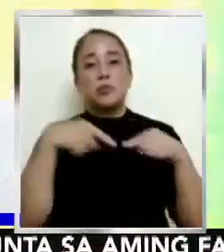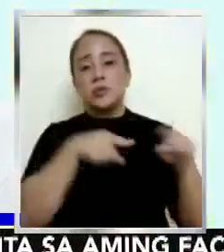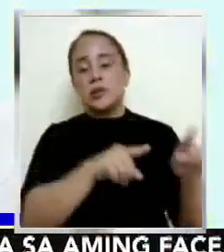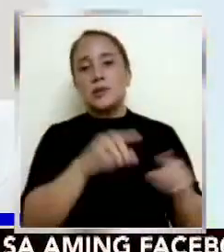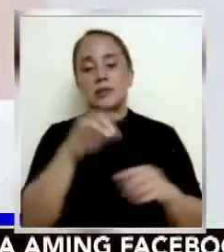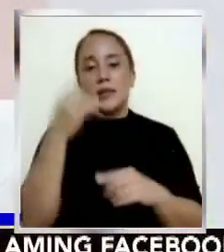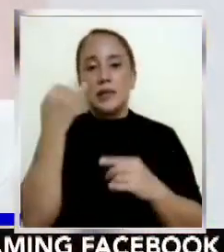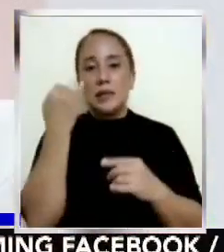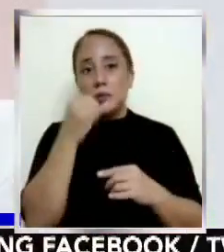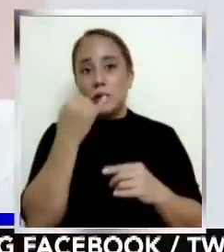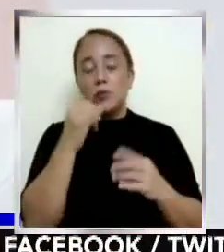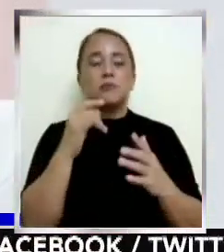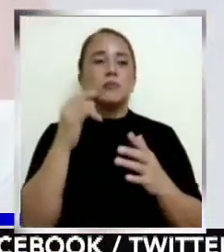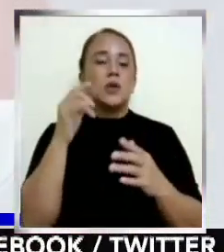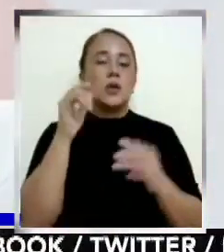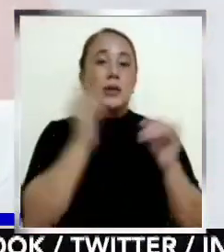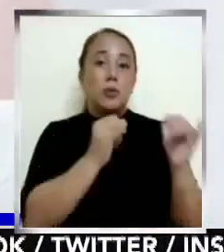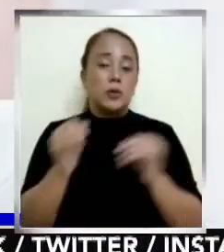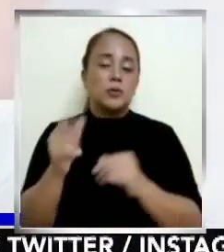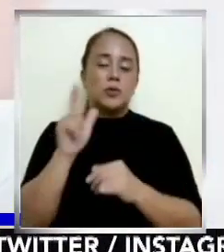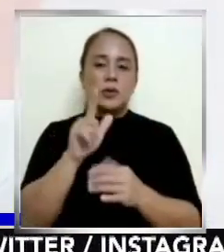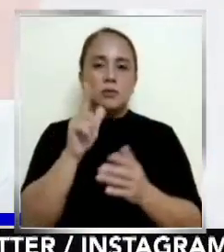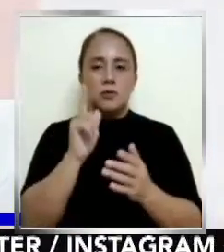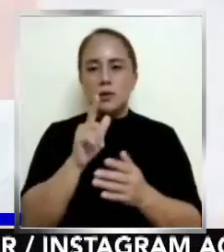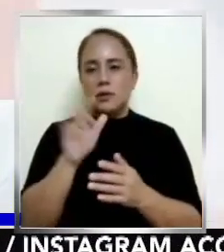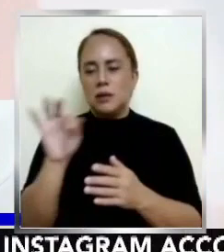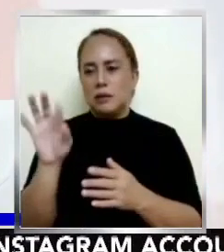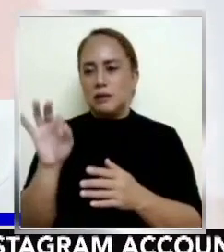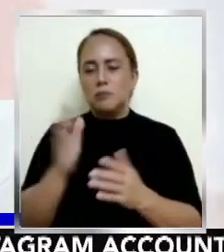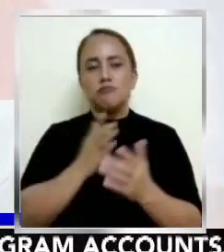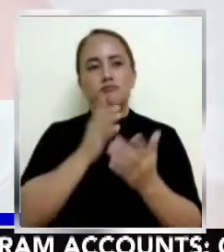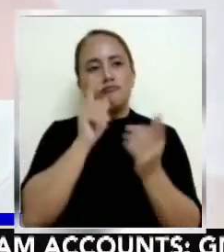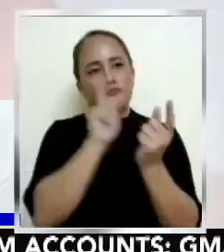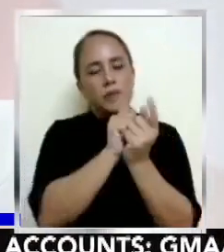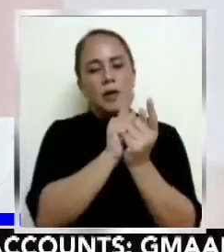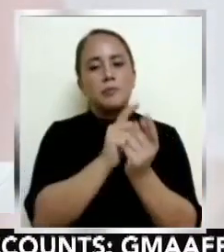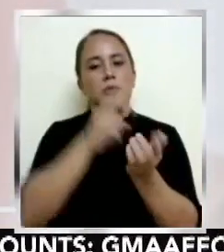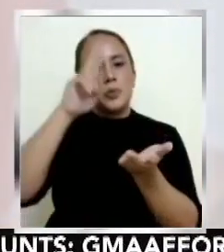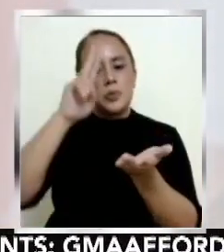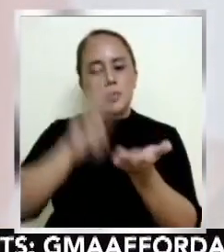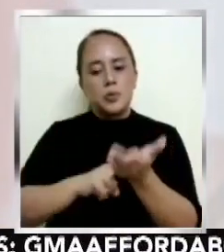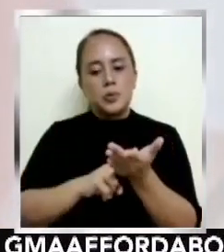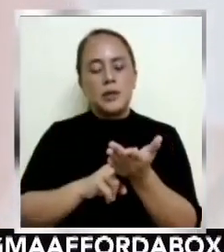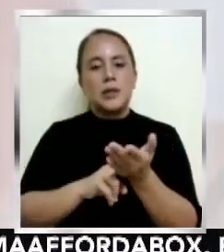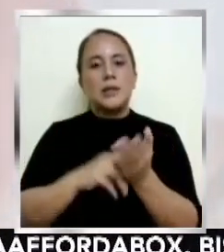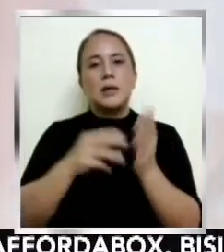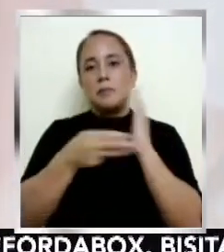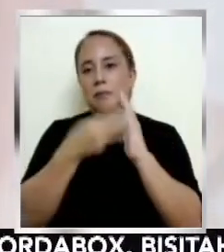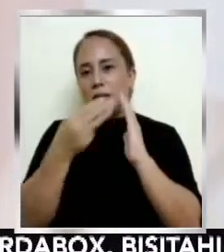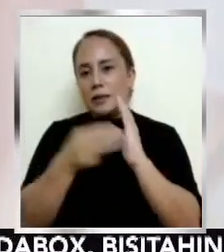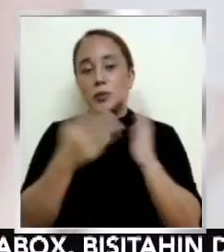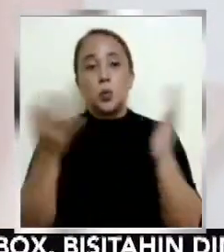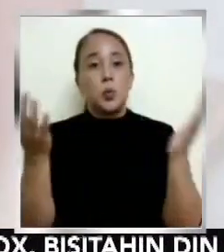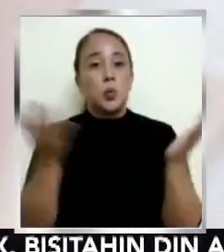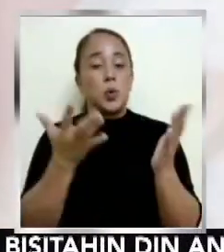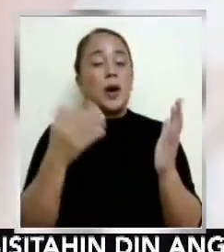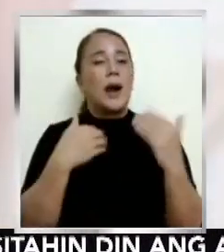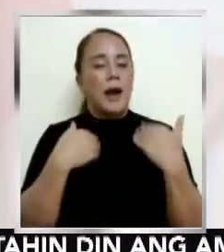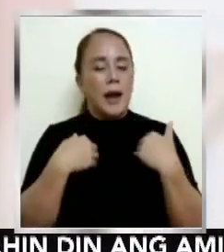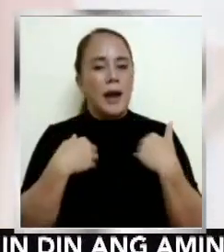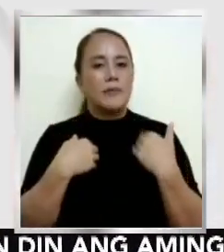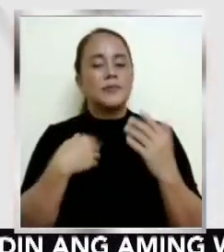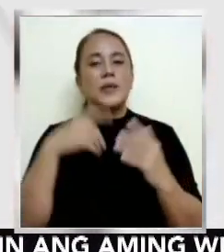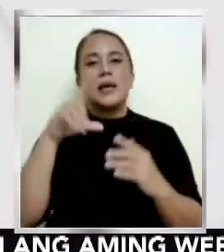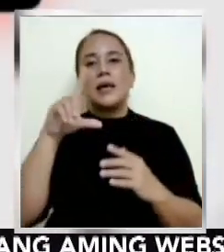2019, pinuntahan siya ni Africa para papirmahan ang isang magazine kung saan tampok ang Legaspi